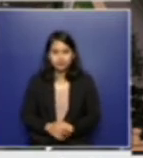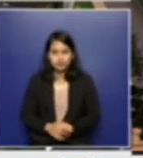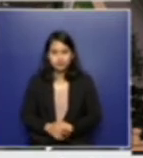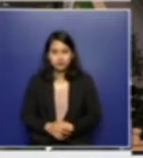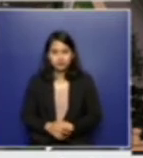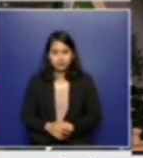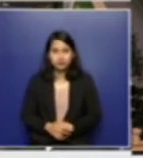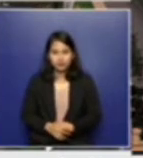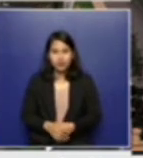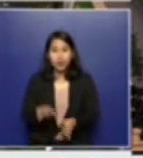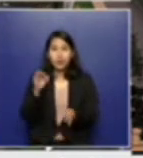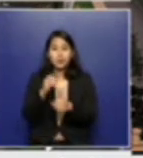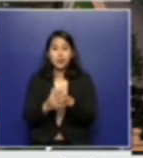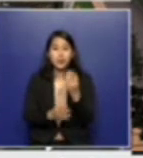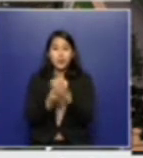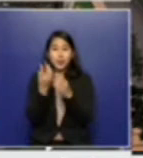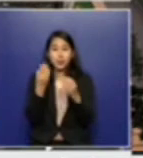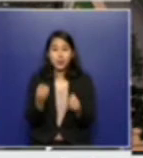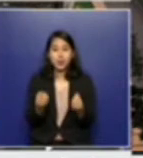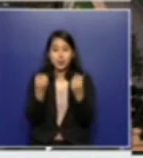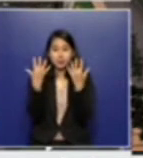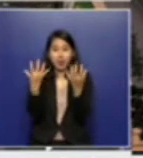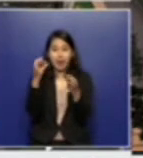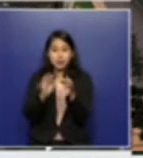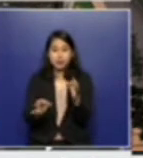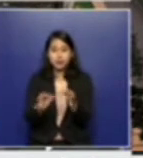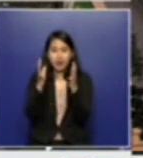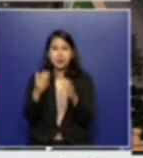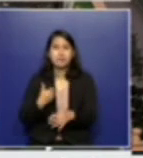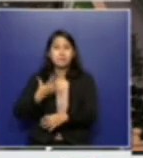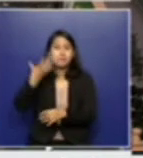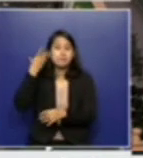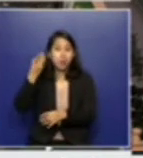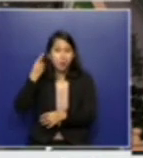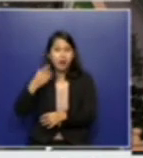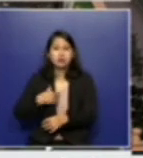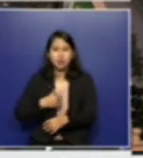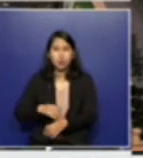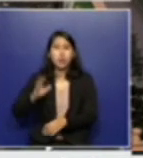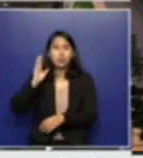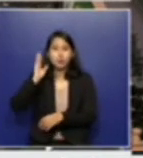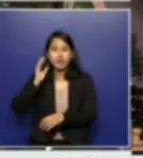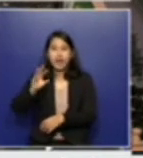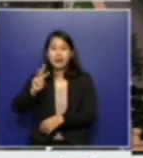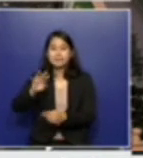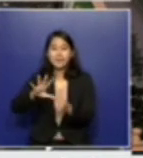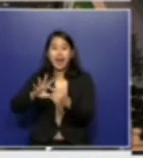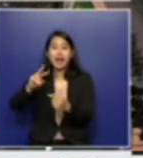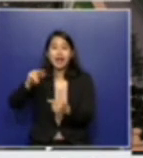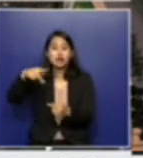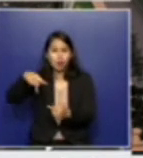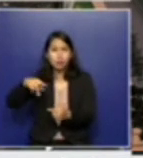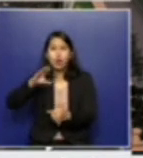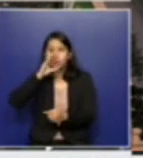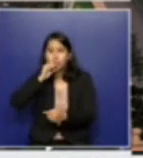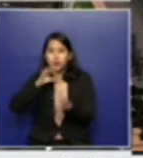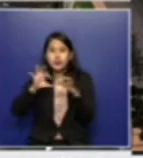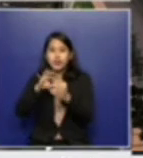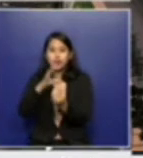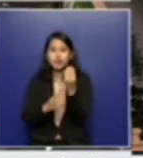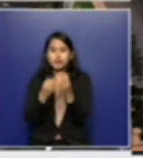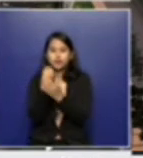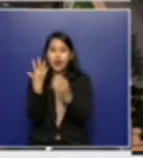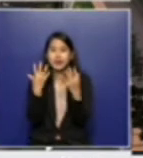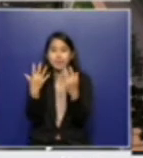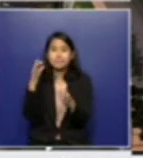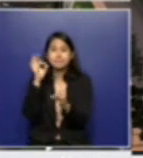ไฟป่าครับเมื่อวานนี้ผมประทับใจขออนุญาตเอ่ยนามท่านสสมานพที่คุยเรื่องไฟป่านะครับเป็นว